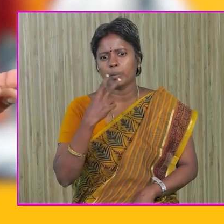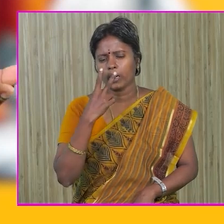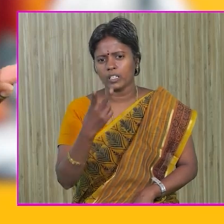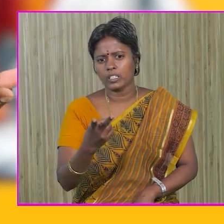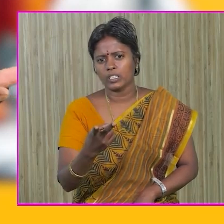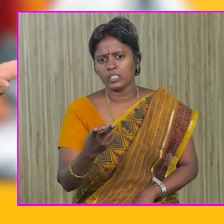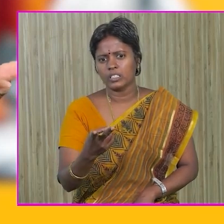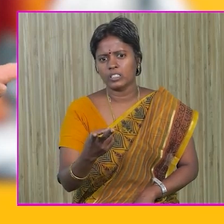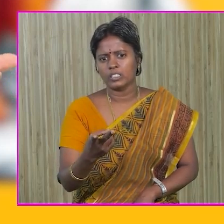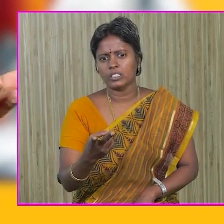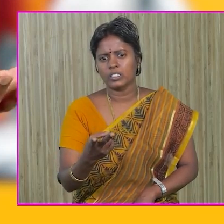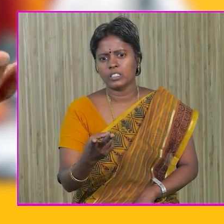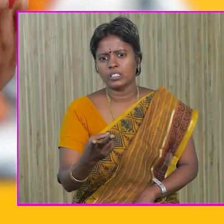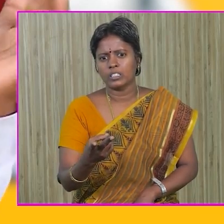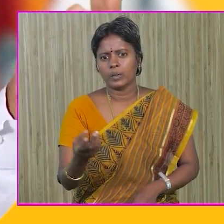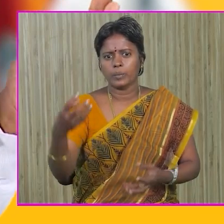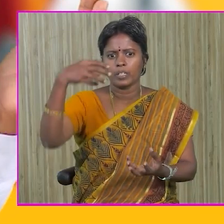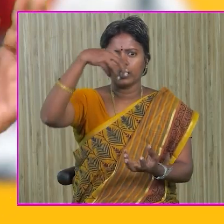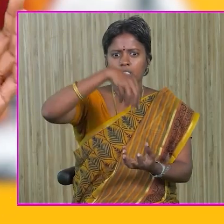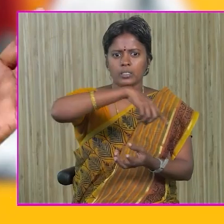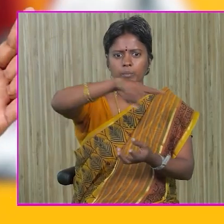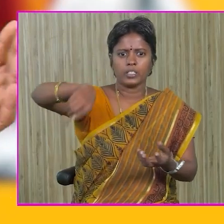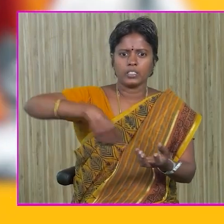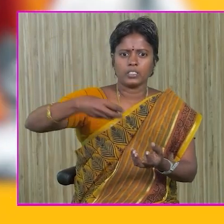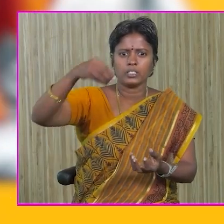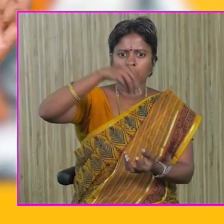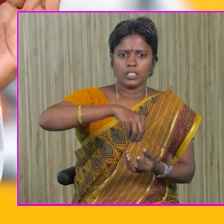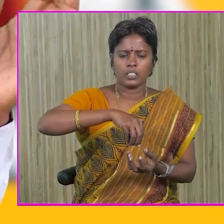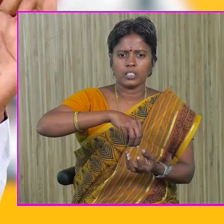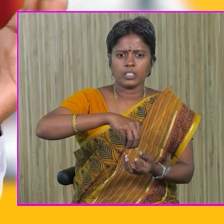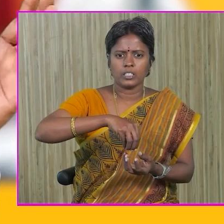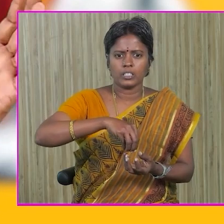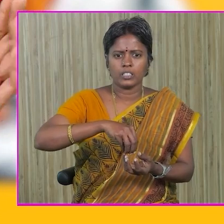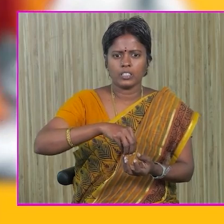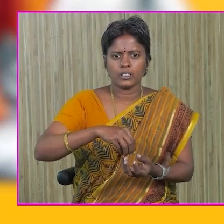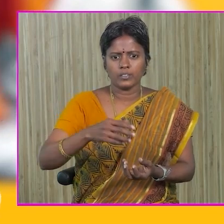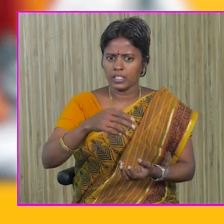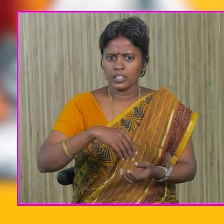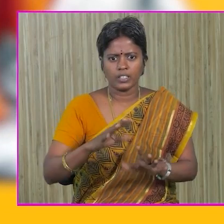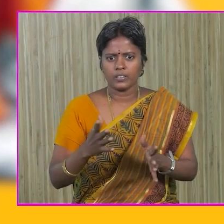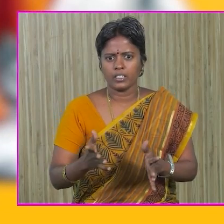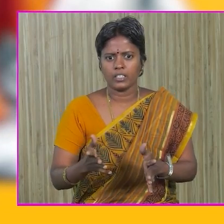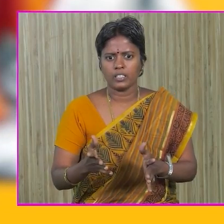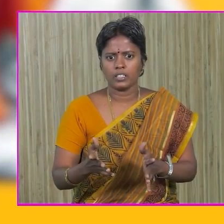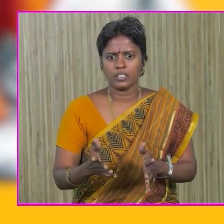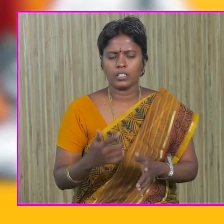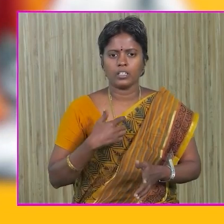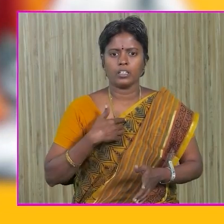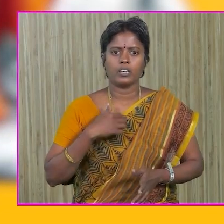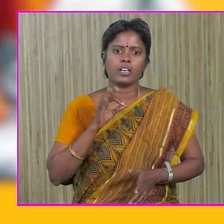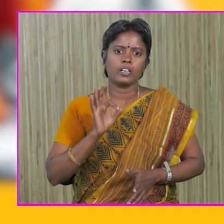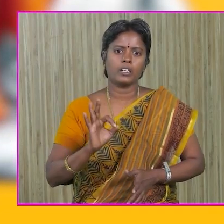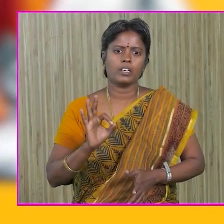ஊற்றுவது என்பது ஒரு பொருள், அதை கொண்டு அதை அவர் விளக்க வரவில்லை. நல்லவர்களிடம் சேர்ந்த